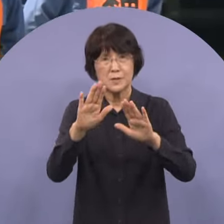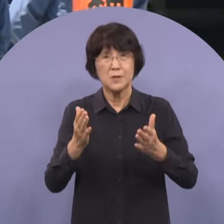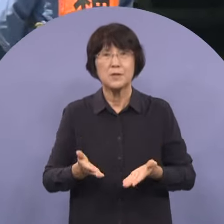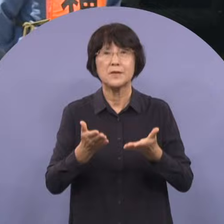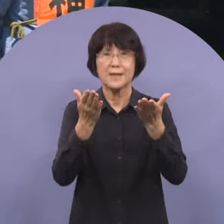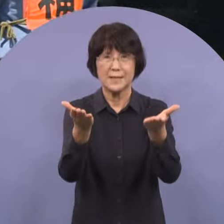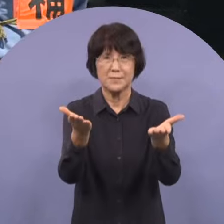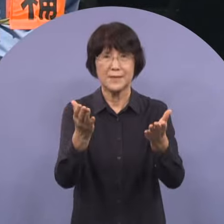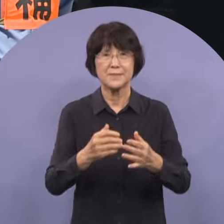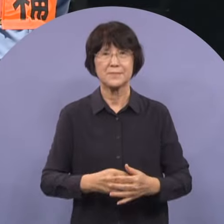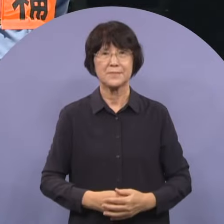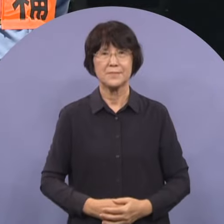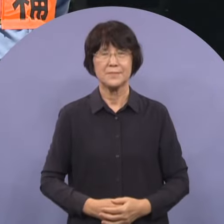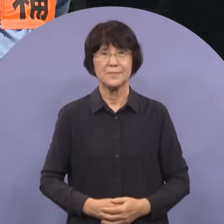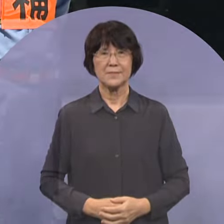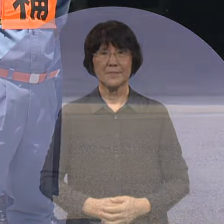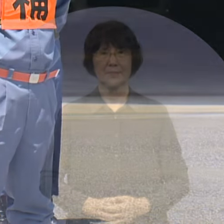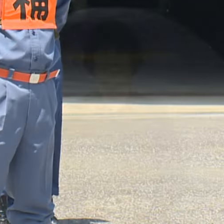します。